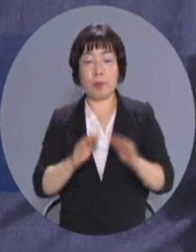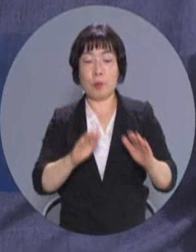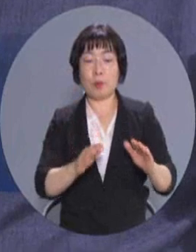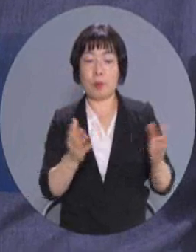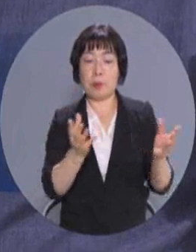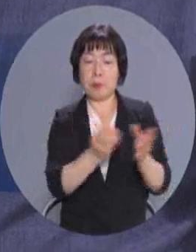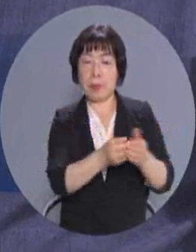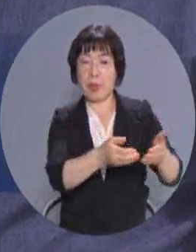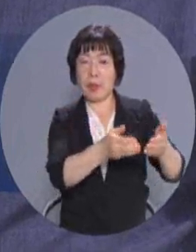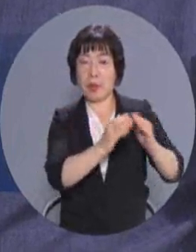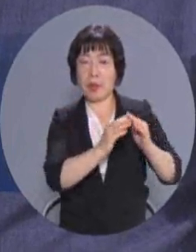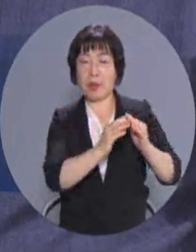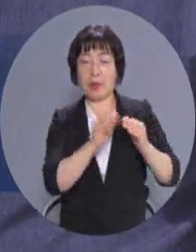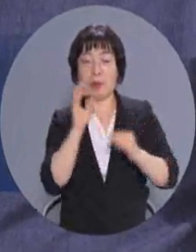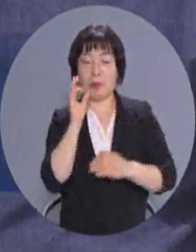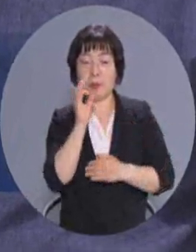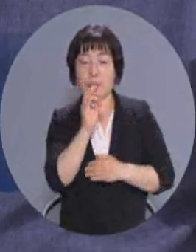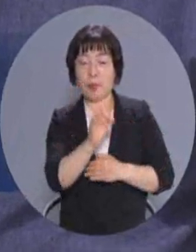이곳